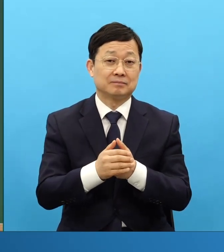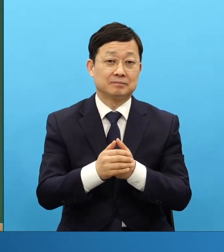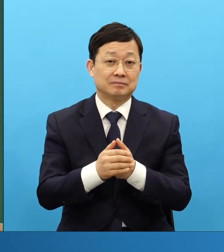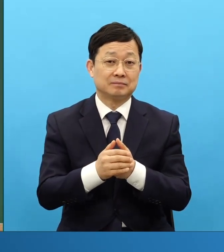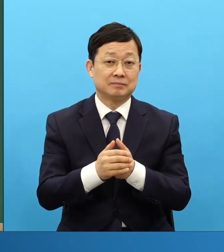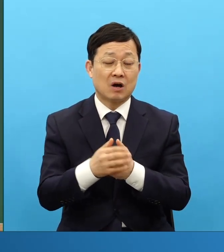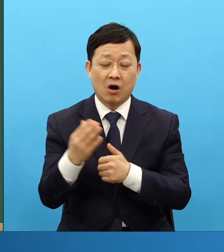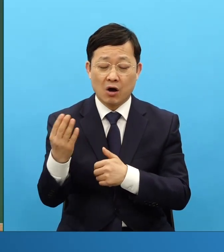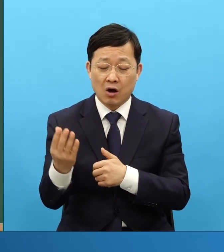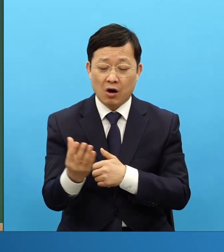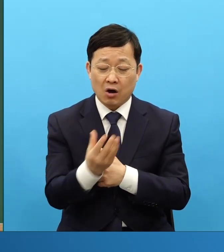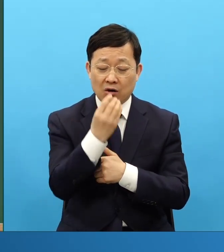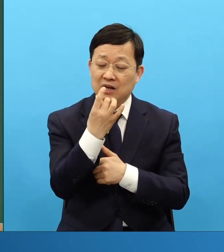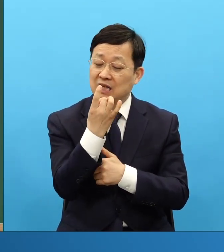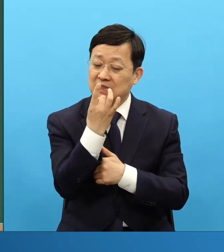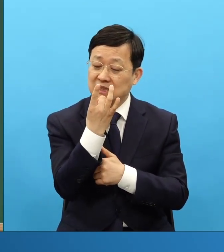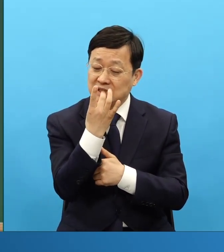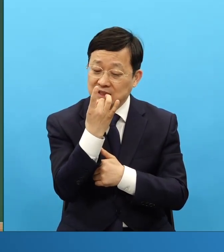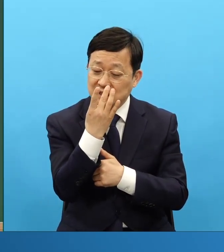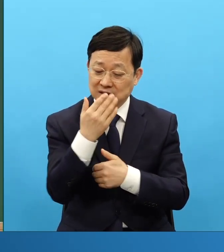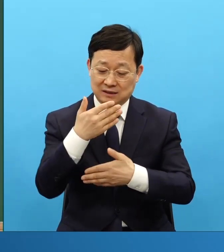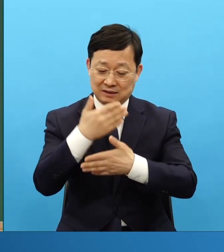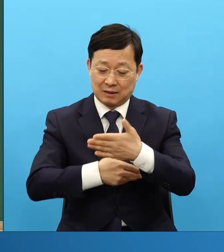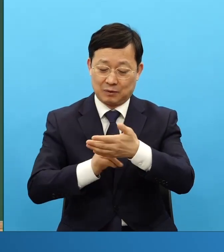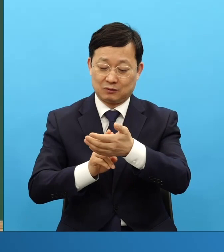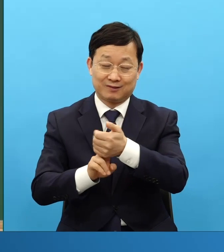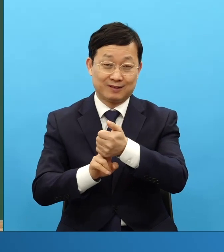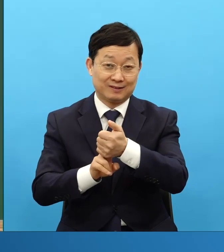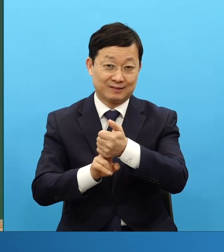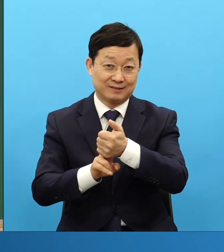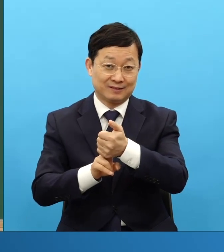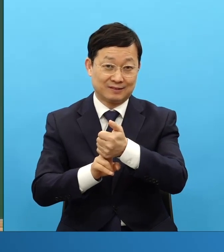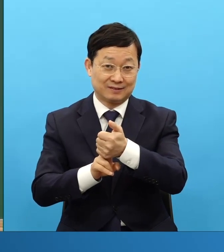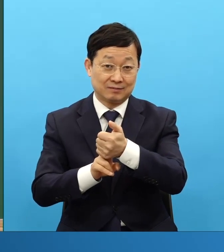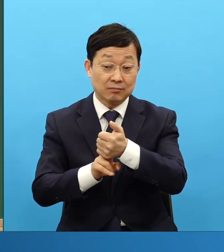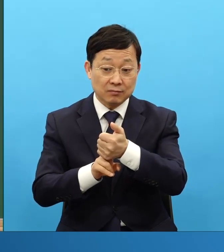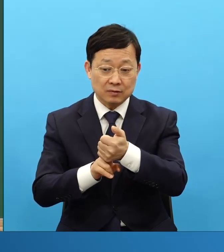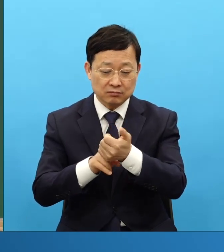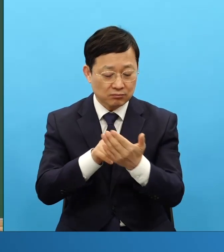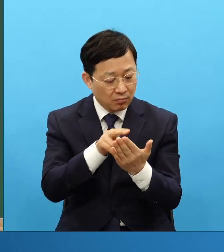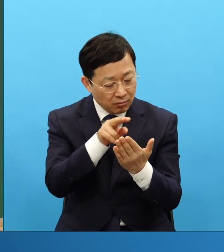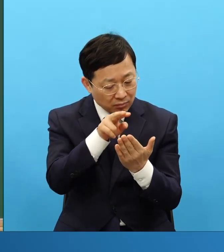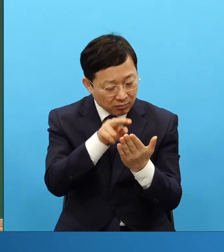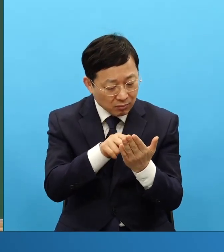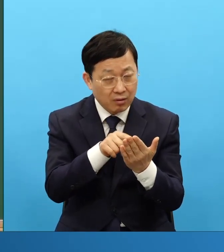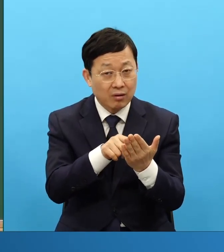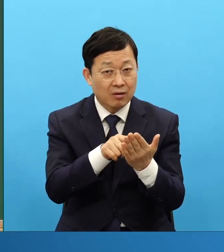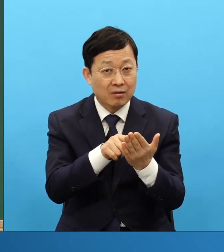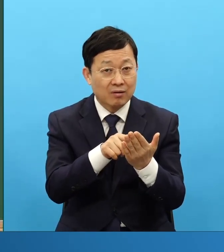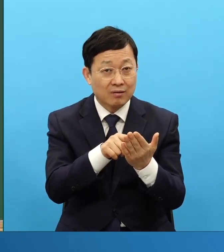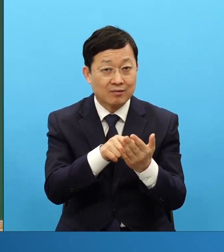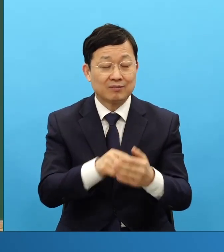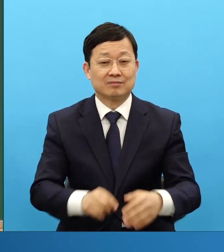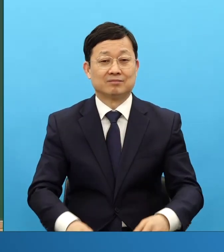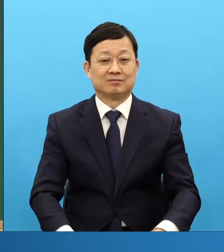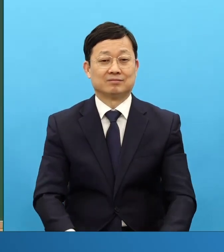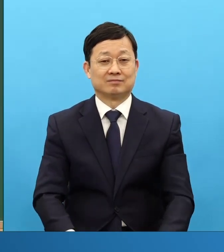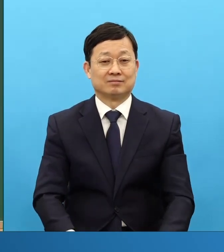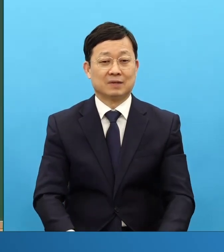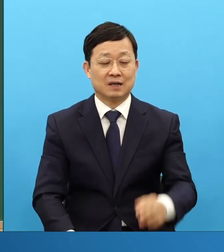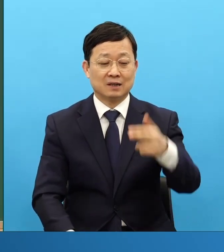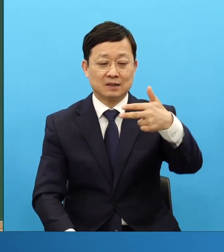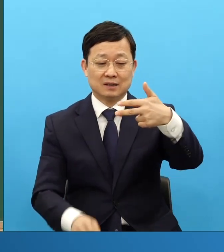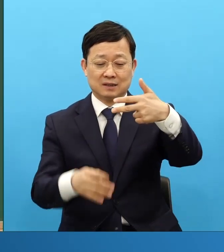거룩한 씨 남게 될 것이다. However, the holy seed will remain. 이렇게 말씀하셨어요. This is what 그러면서 막바로 이제 7장